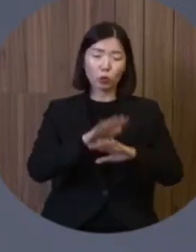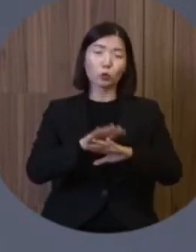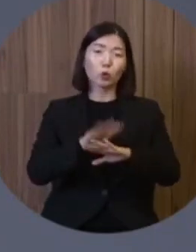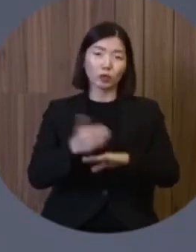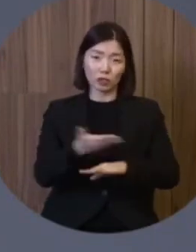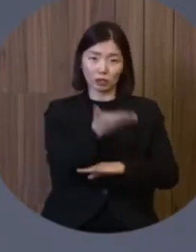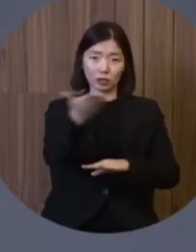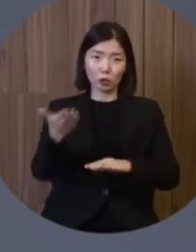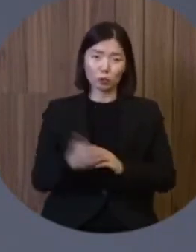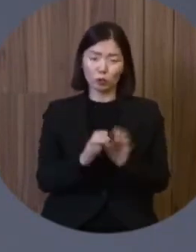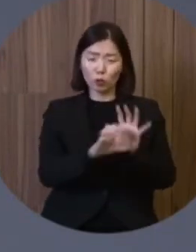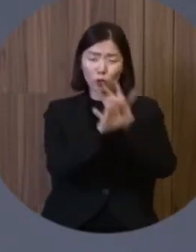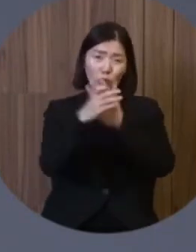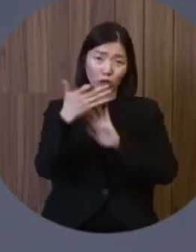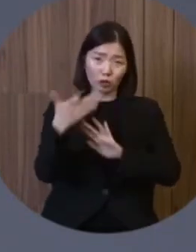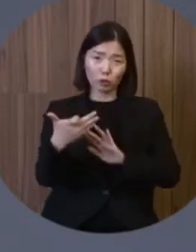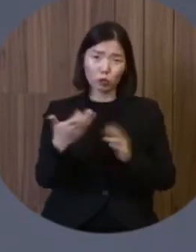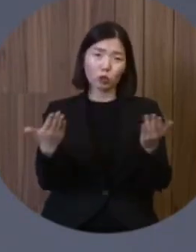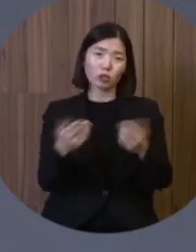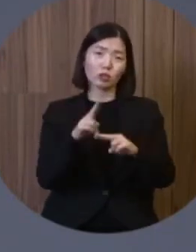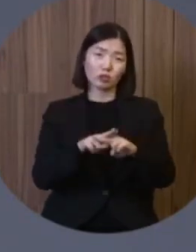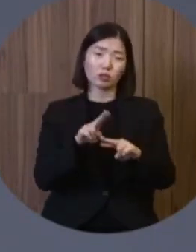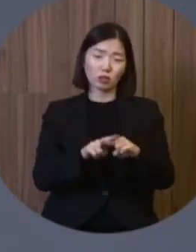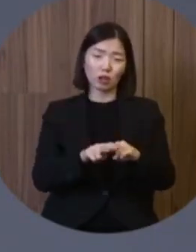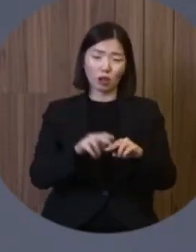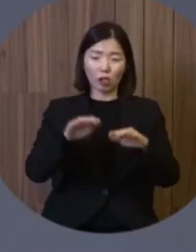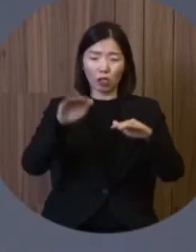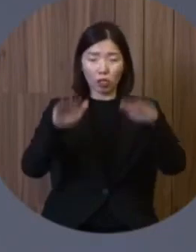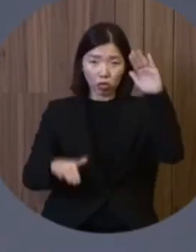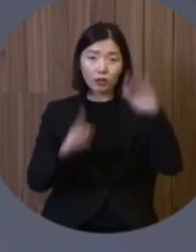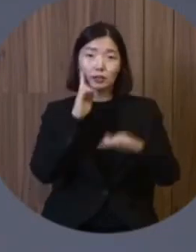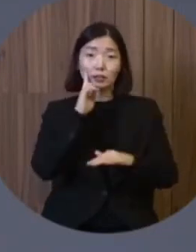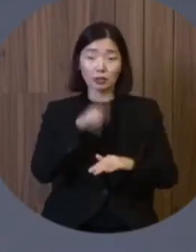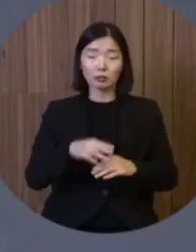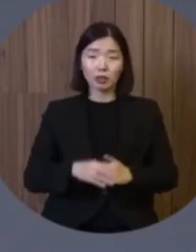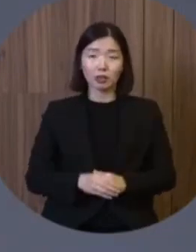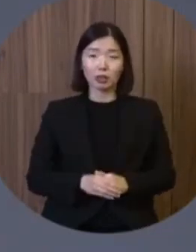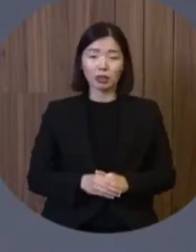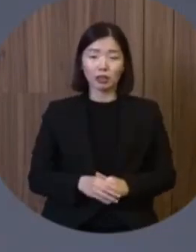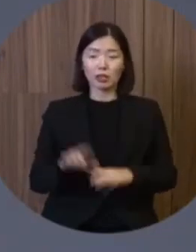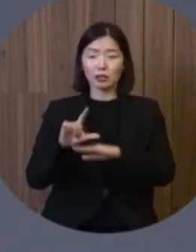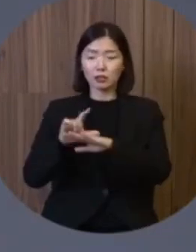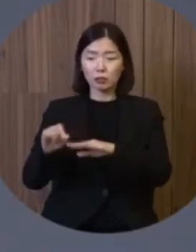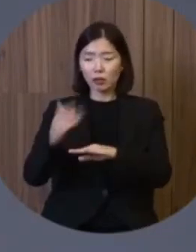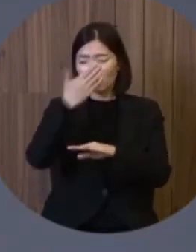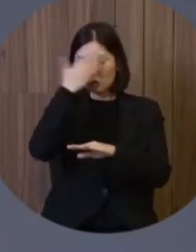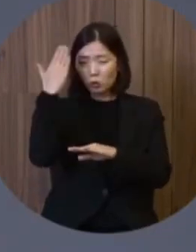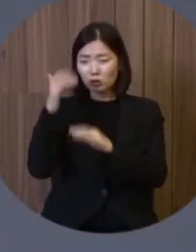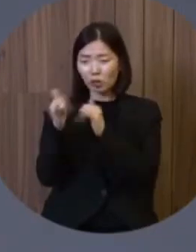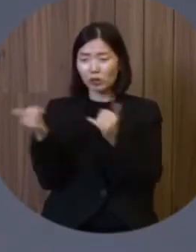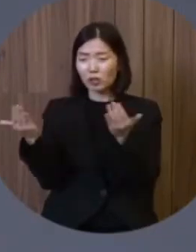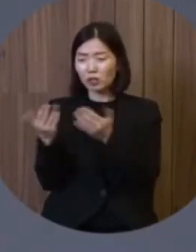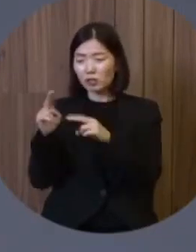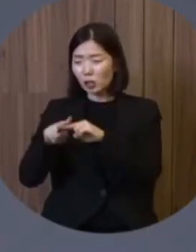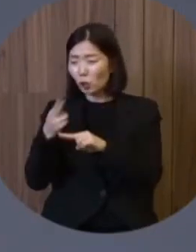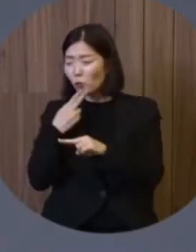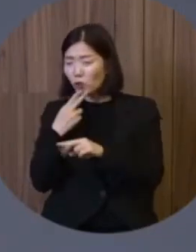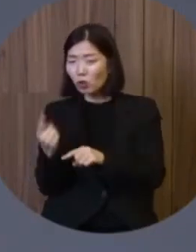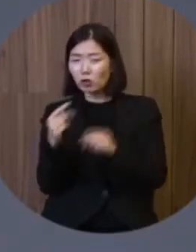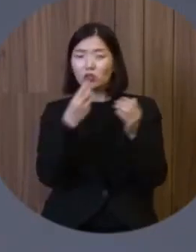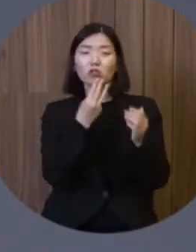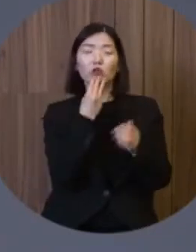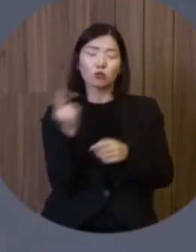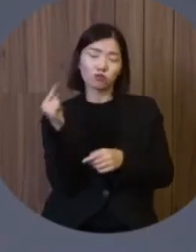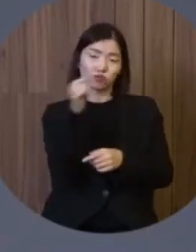여러분, 코로나19로 일자리 양극화가 더 심해졌습니다. 지방의 청년들이 일자리를 찾아 서울로